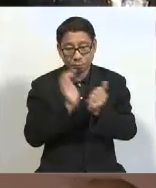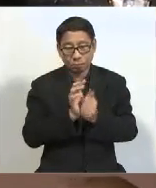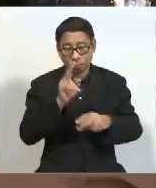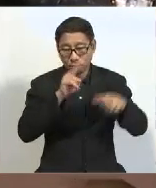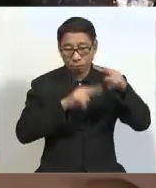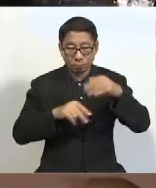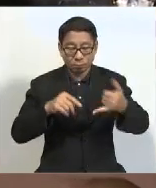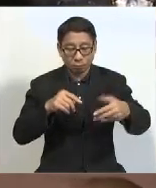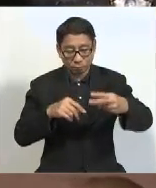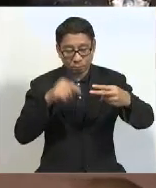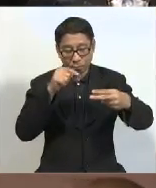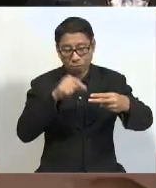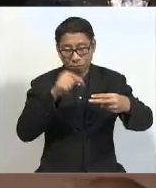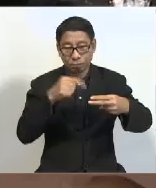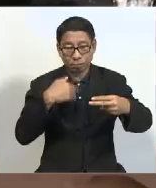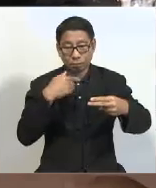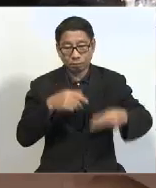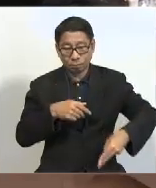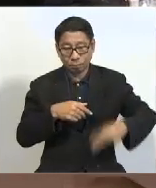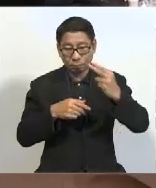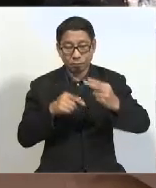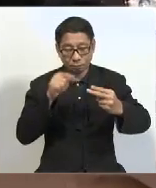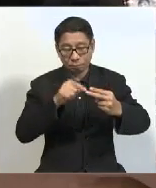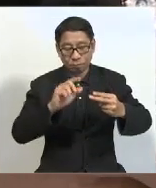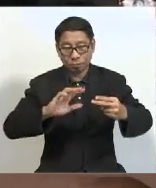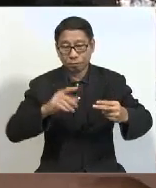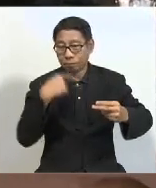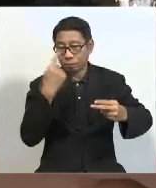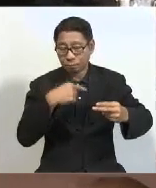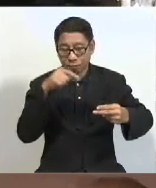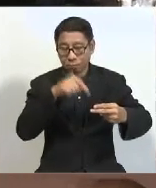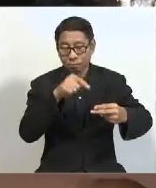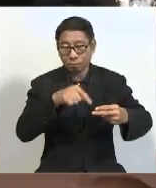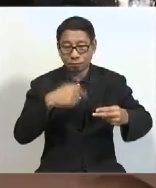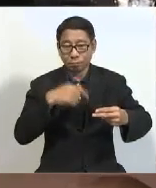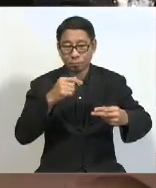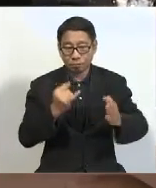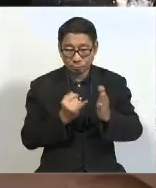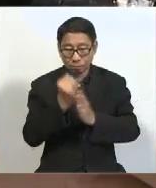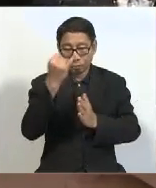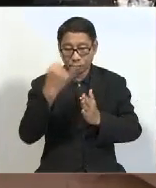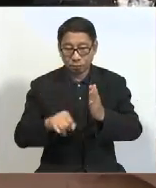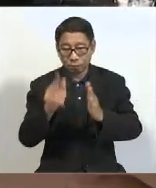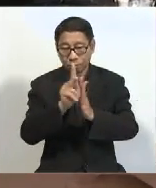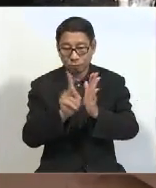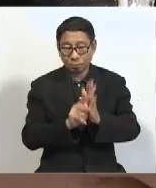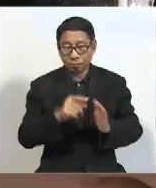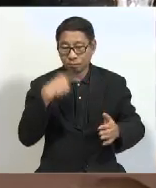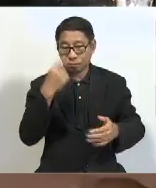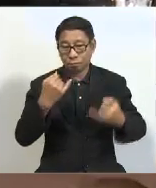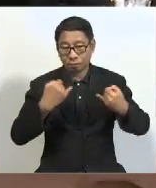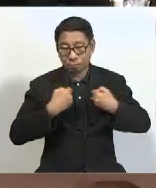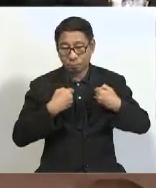ธปืนที่มาของอาวุธปืนที่มาก่อเหตุเนี่ยมาอย่างไรเป็นปืนของใครเป็นปืนที่ถูกต้องตามกฎหมายหรือไม่แล้วเอามาเคาะใครเป็นผู้ครอบคร